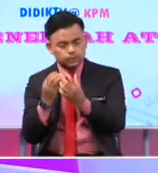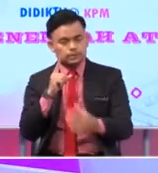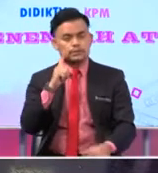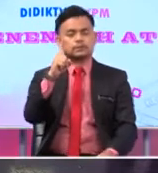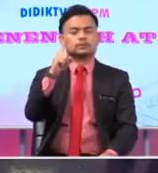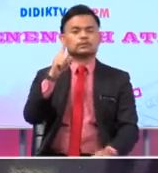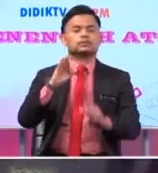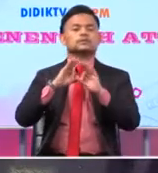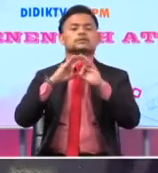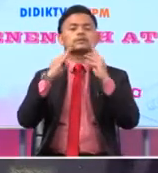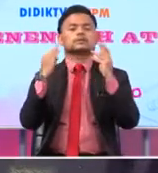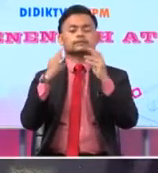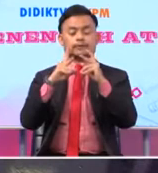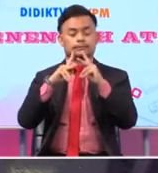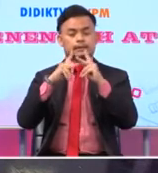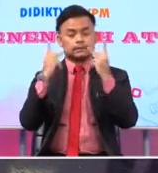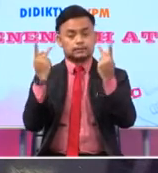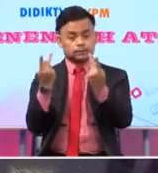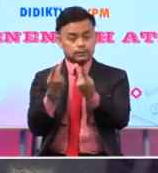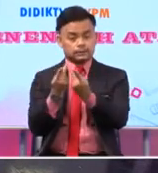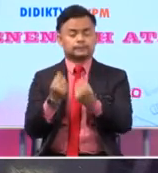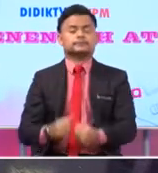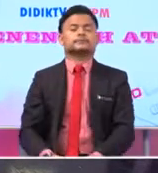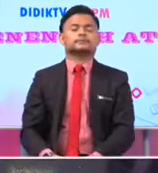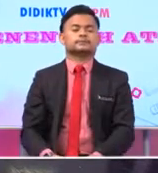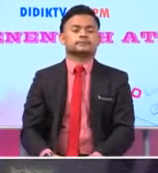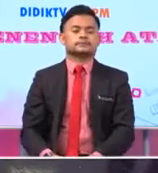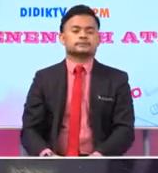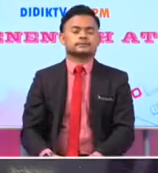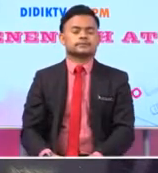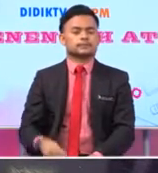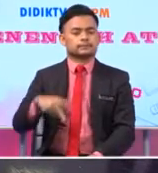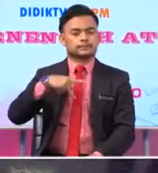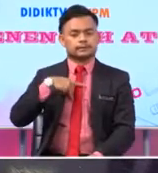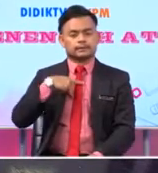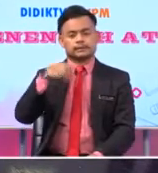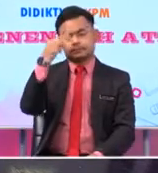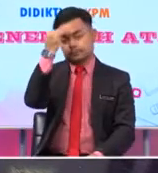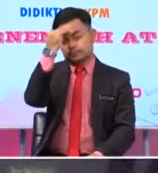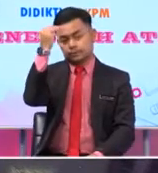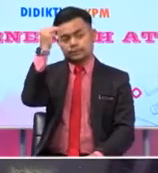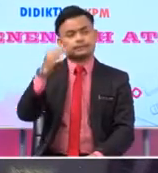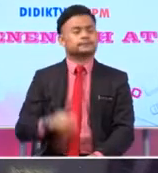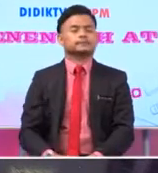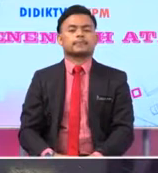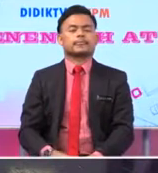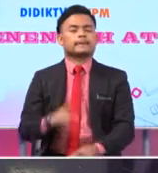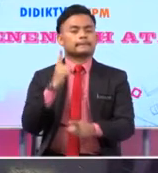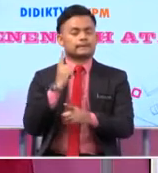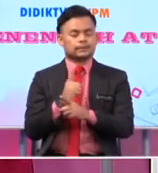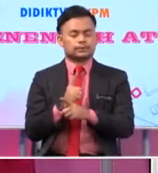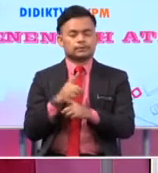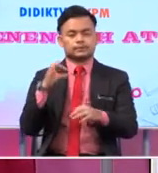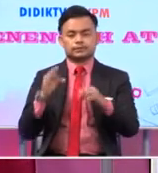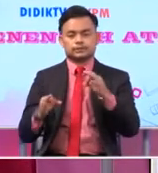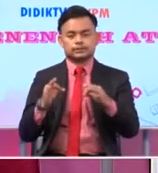betul tepat sekali yang untuk Mira telah menunjukkan satu kepribadian yang mulia karena betul sebabnya itu adalah salah